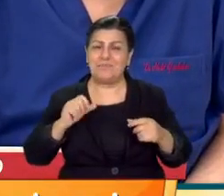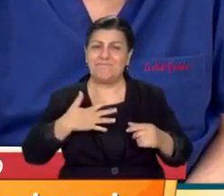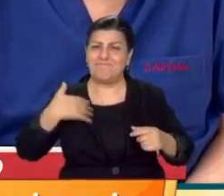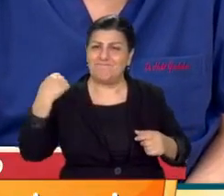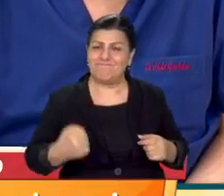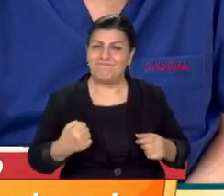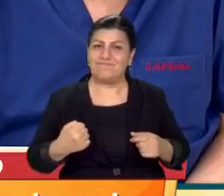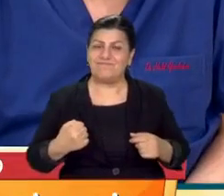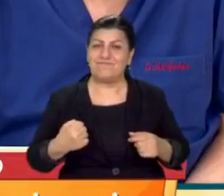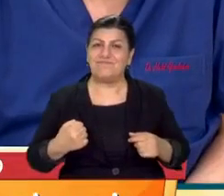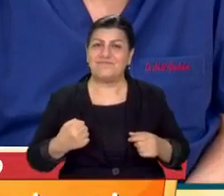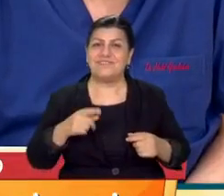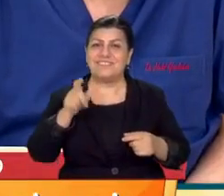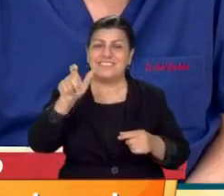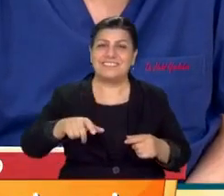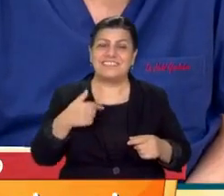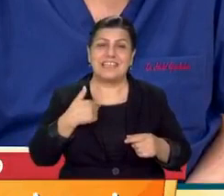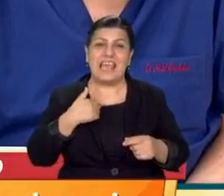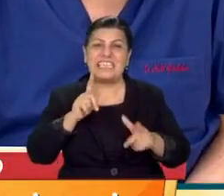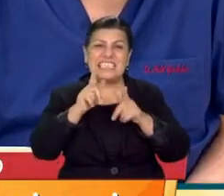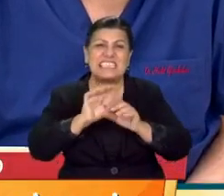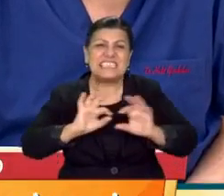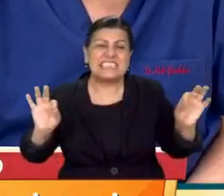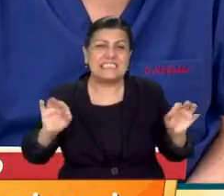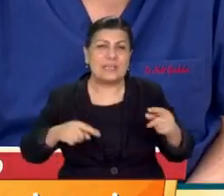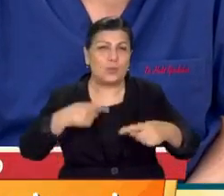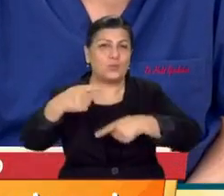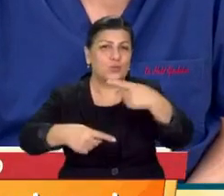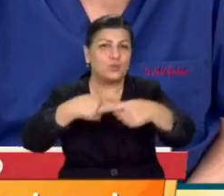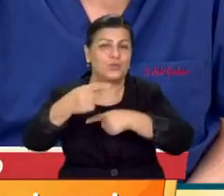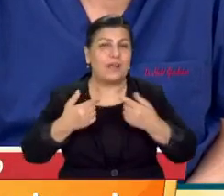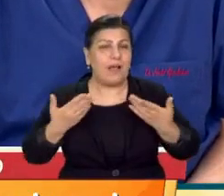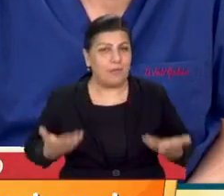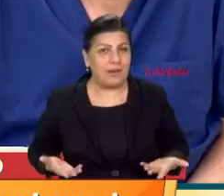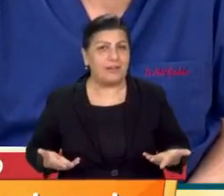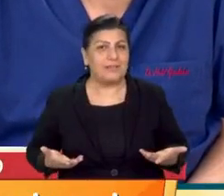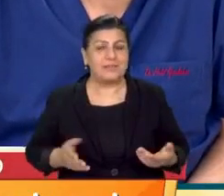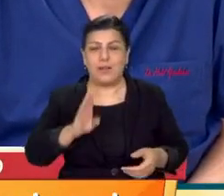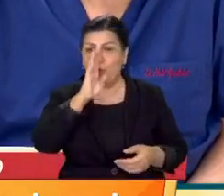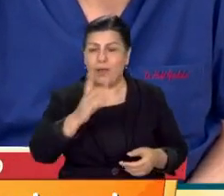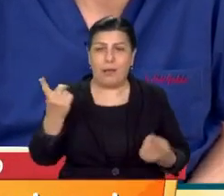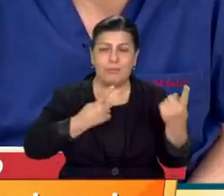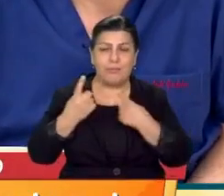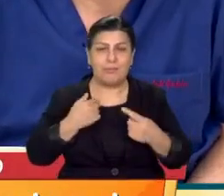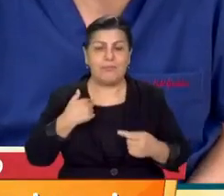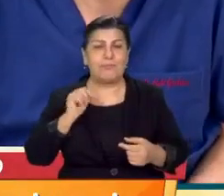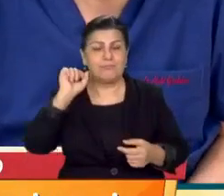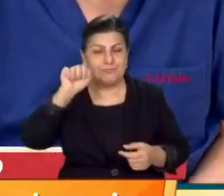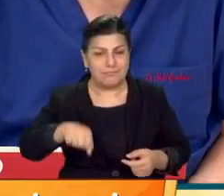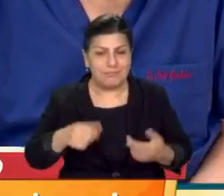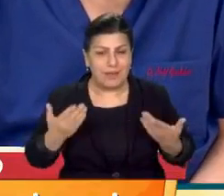el bir bizim x kuşağı mız en sessiz kuşak öyle mi Evet böyle kabul eden otoriteye boyun eğmeyen